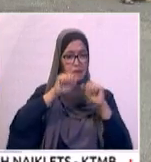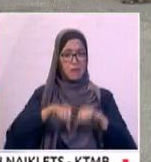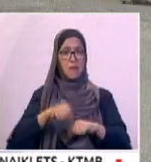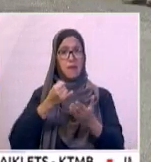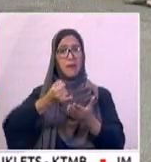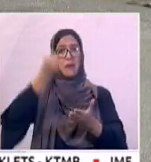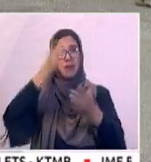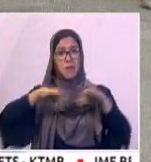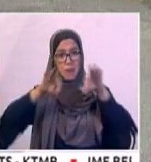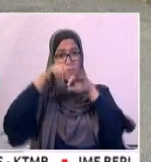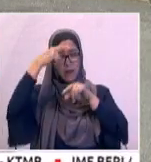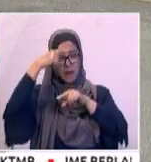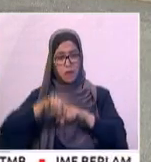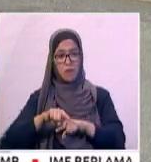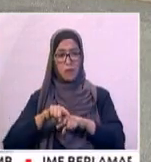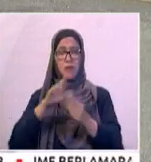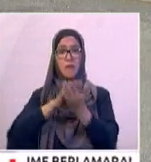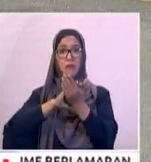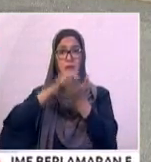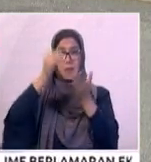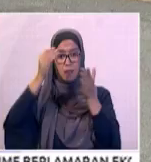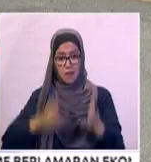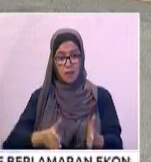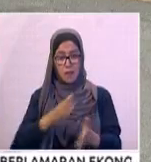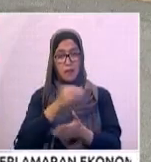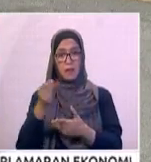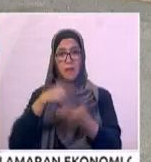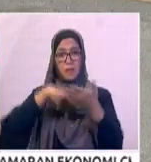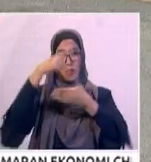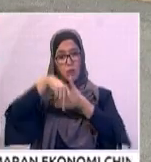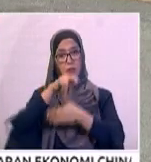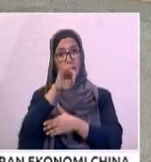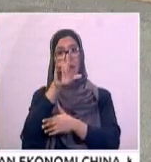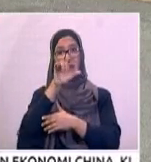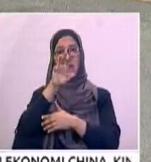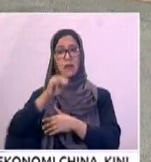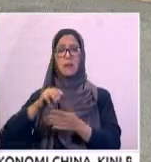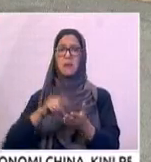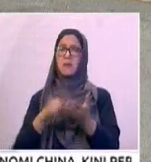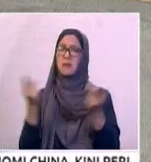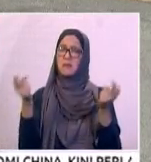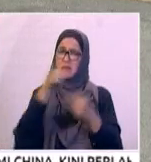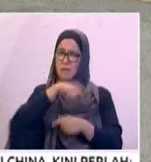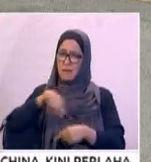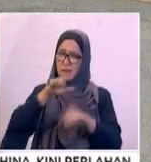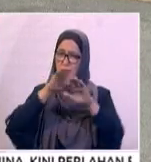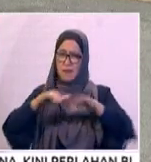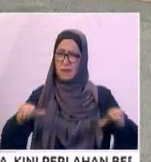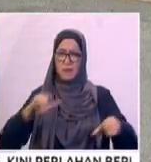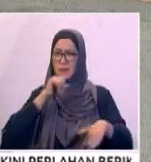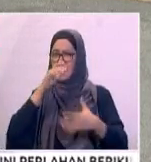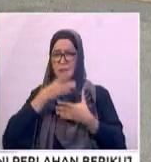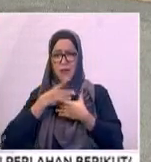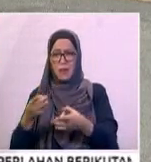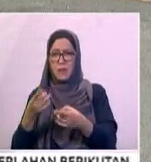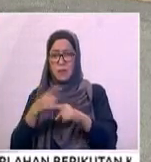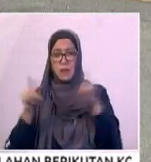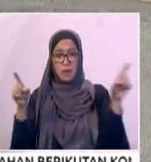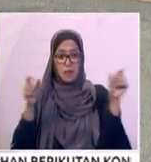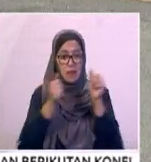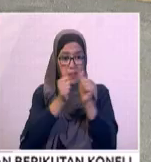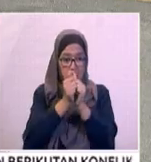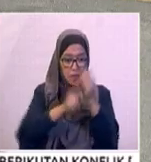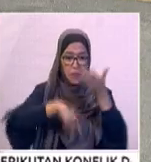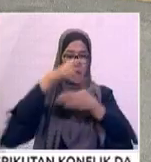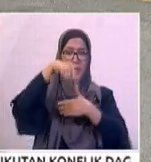program NILAM dalam sekolah. Hal ini kerana kebanyakan pelajar tidak berminat dengan program NILAM ini. Jadi dengan program bacaton ini, mereka akan lebih